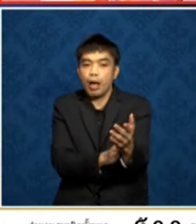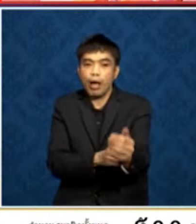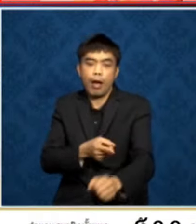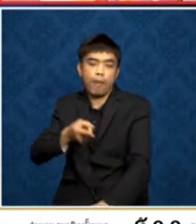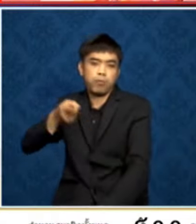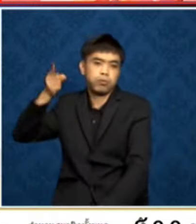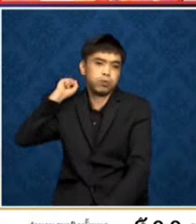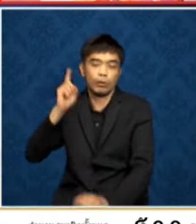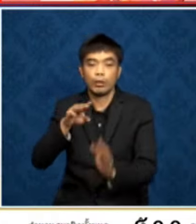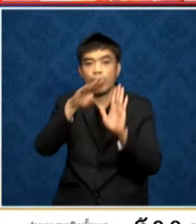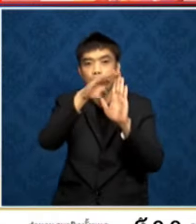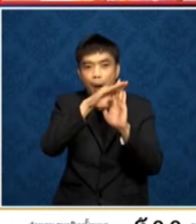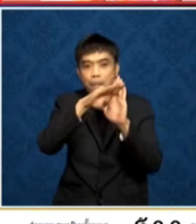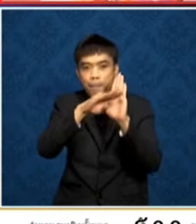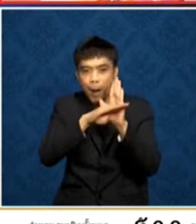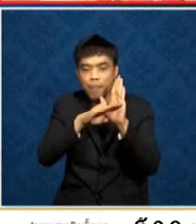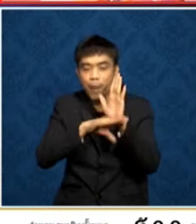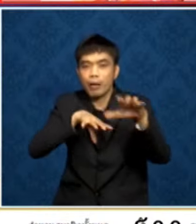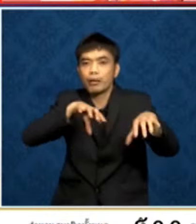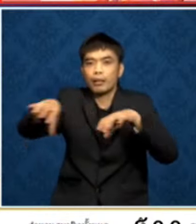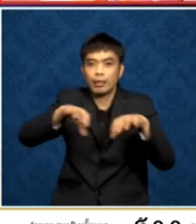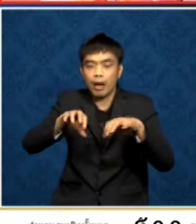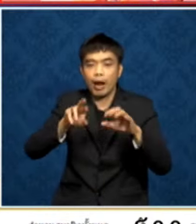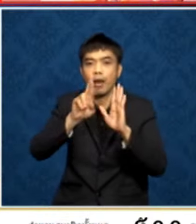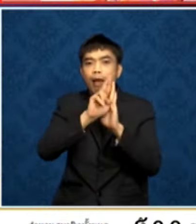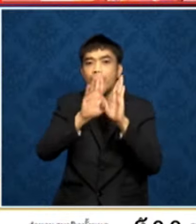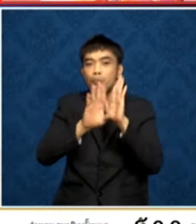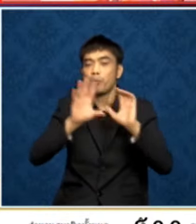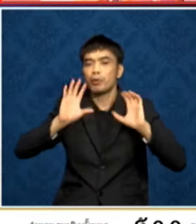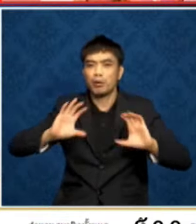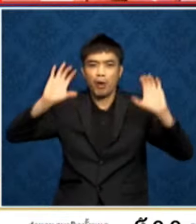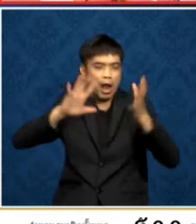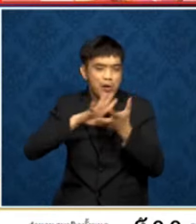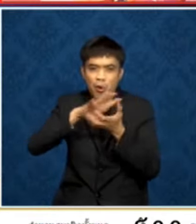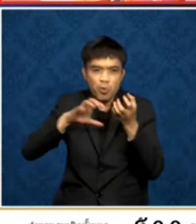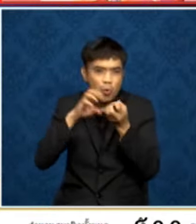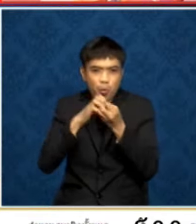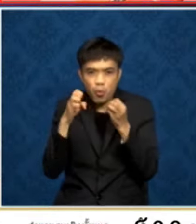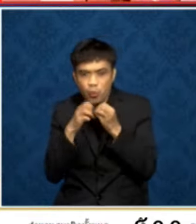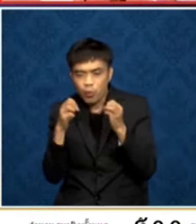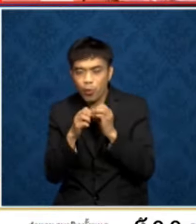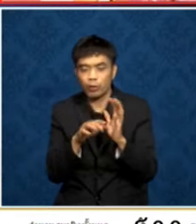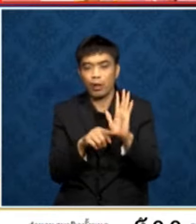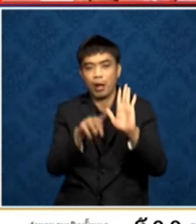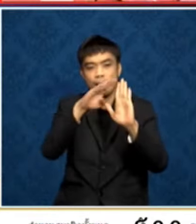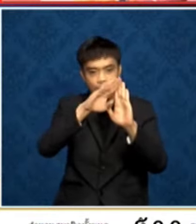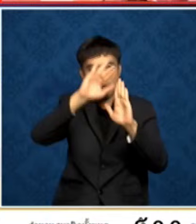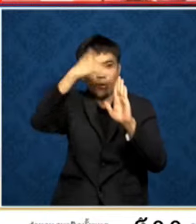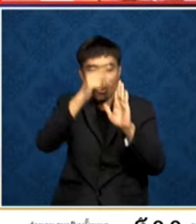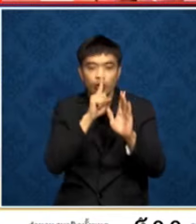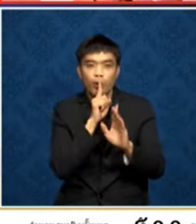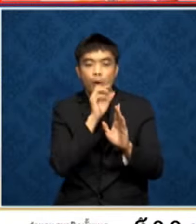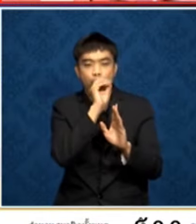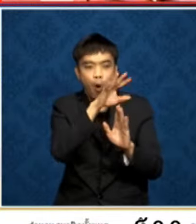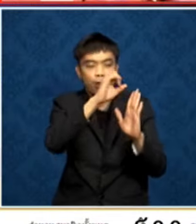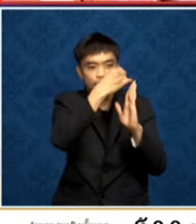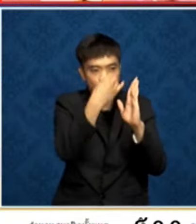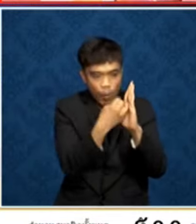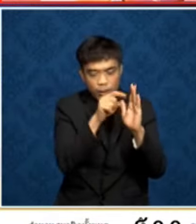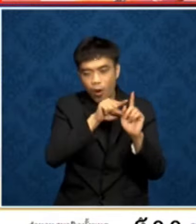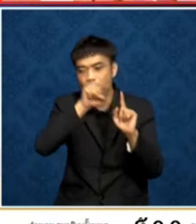การต่างๆโดยเฉพาะระบบราชการที่ยุ่งยากซับซ้อนต้องแจ้งปัญหาจากพื้นที่สู่จังหวัดจากจังหวัด